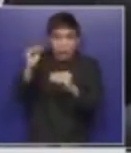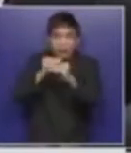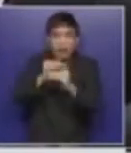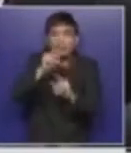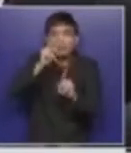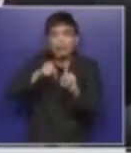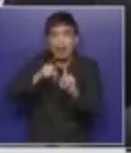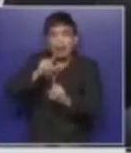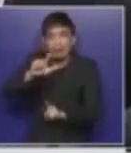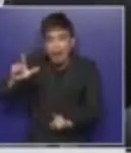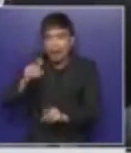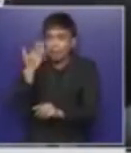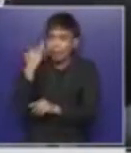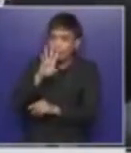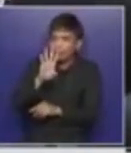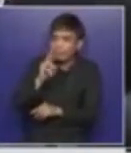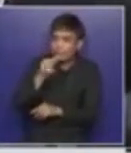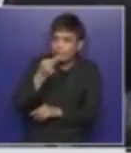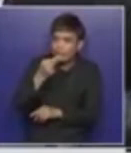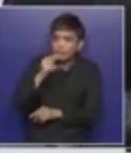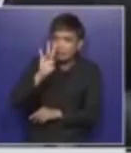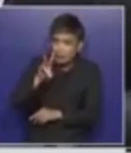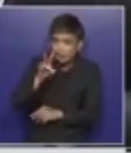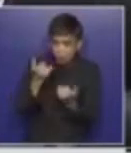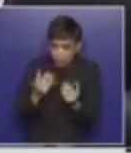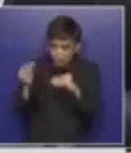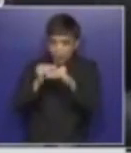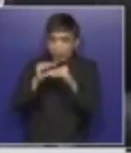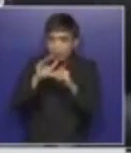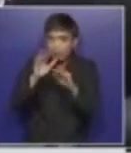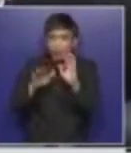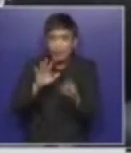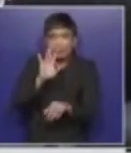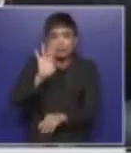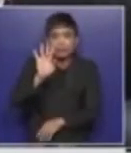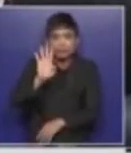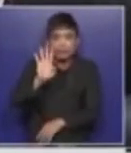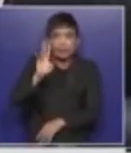ผู้กองทัพเรือเนี่ยนะครับเนี่ยถ้ามาทานครับสำคัญมากครับปีนี้เนี่ยขนาดเกิดคู่บิดงบก่อนครับเหลือเพิ่มจากปีที่แล้วอีกพันกว่าล้านปีที่แล้ว47000 47000บาทอ่าธรรมดานครับ